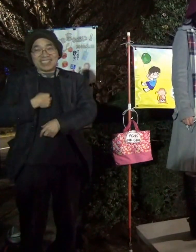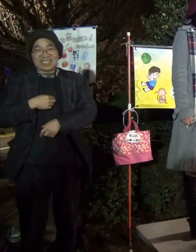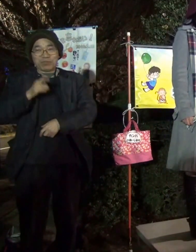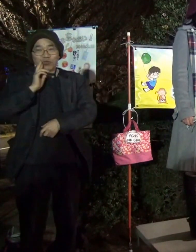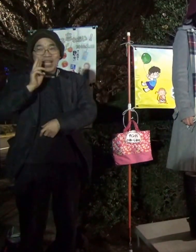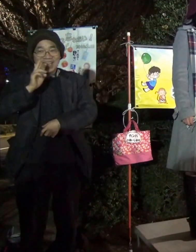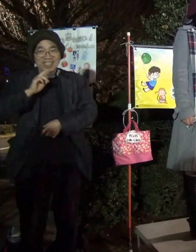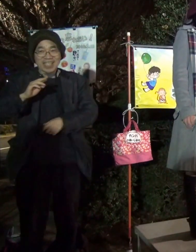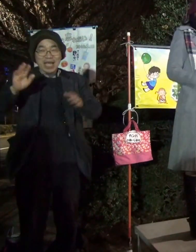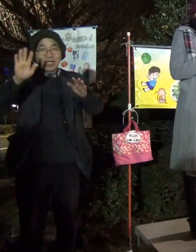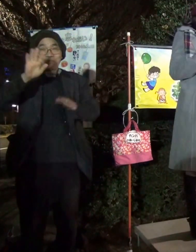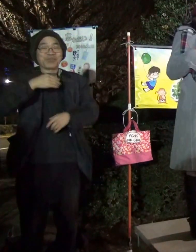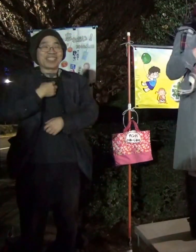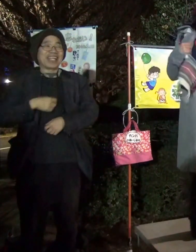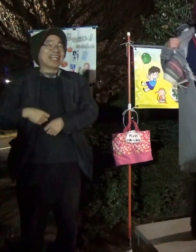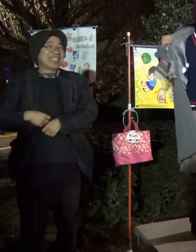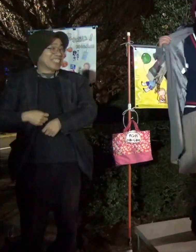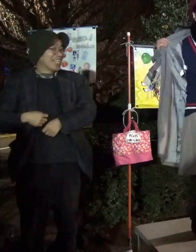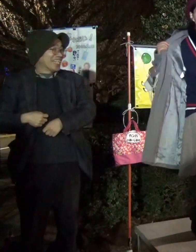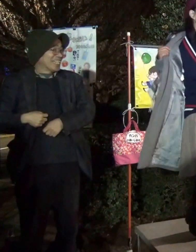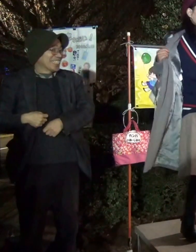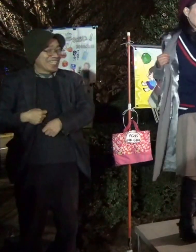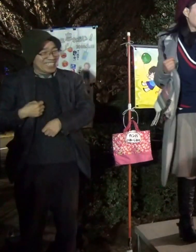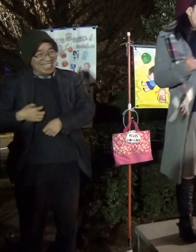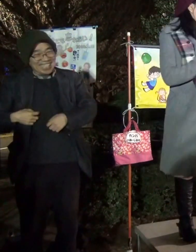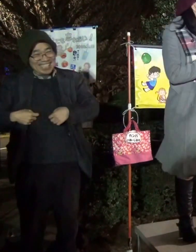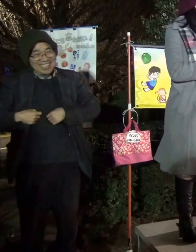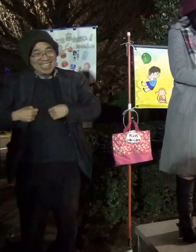かコートの下制服工場委員会みたいな。